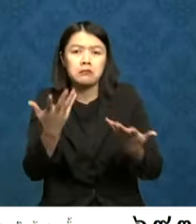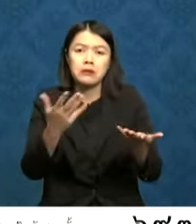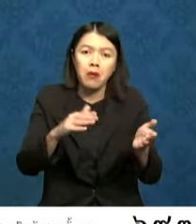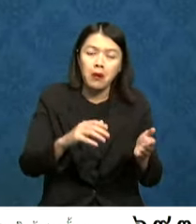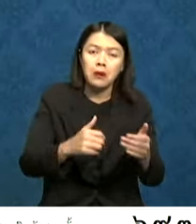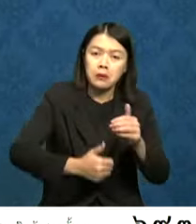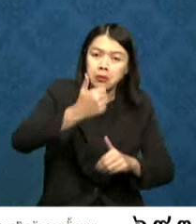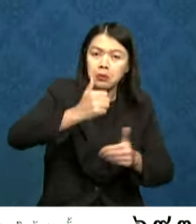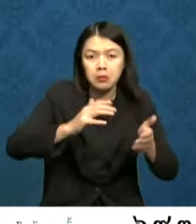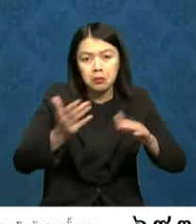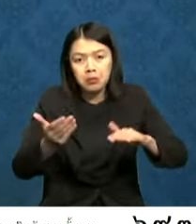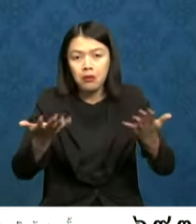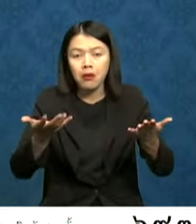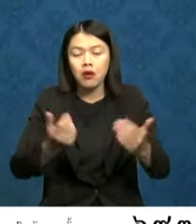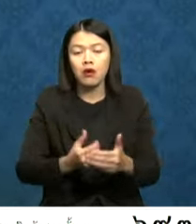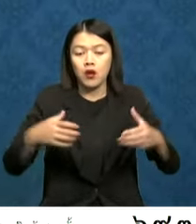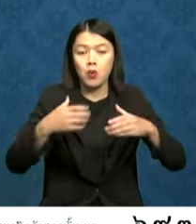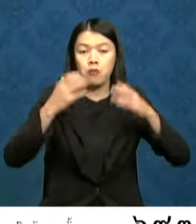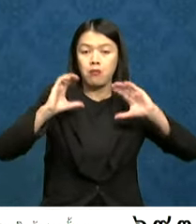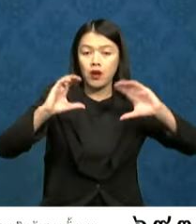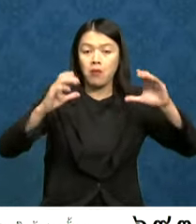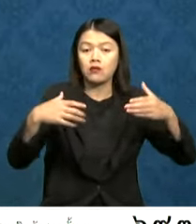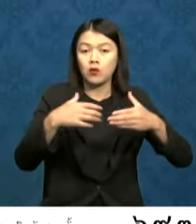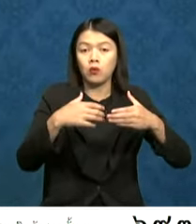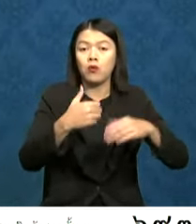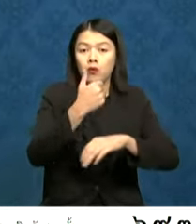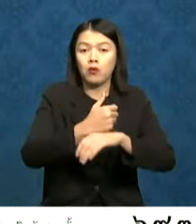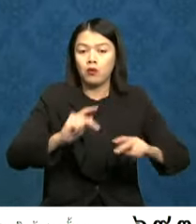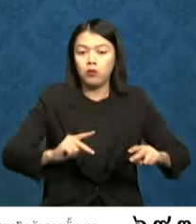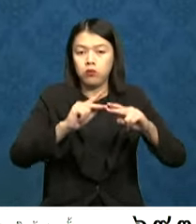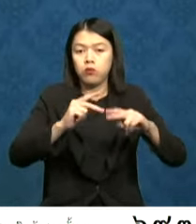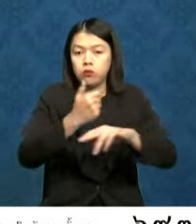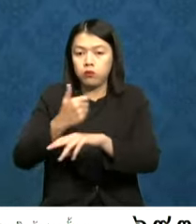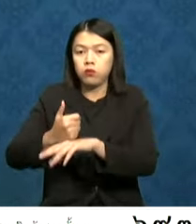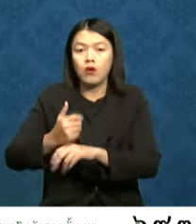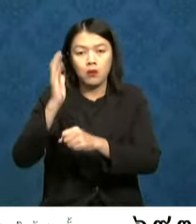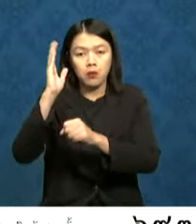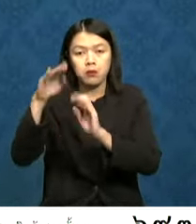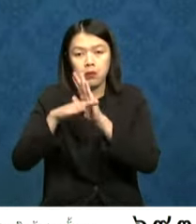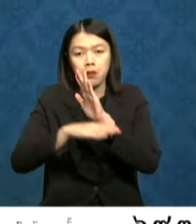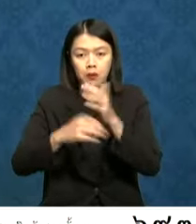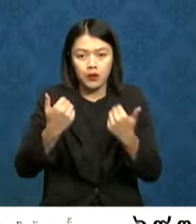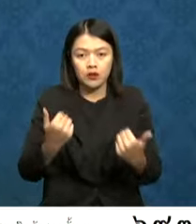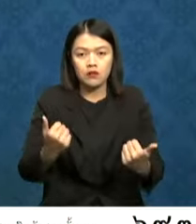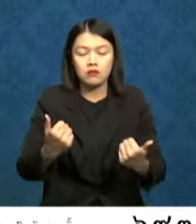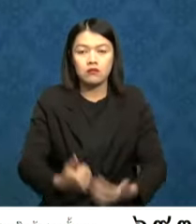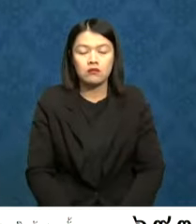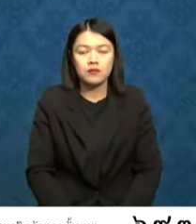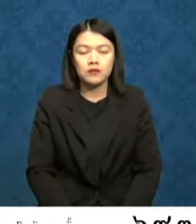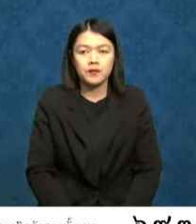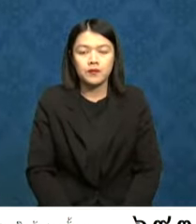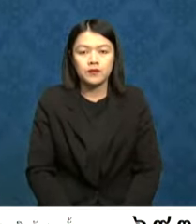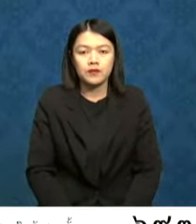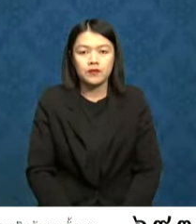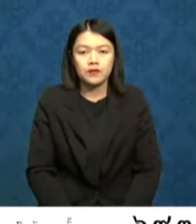เจ๊งกับการตั้งคณะรัฐบาลคณะรัฐมนตรีชุดนี้และการแถลงนโยบายในวันนี้ครับทุกท่านครับ